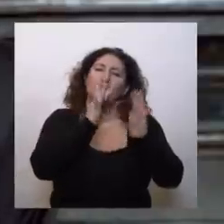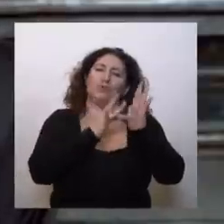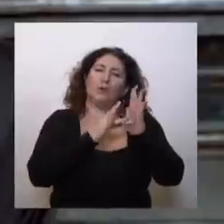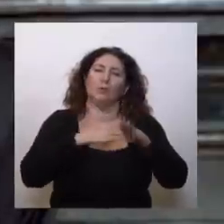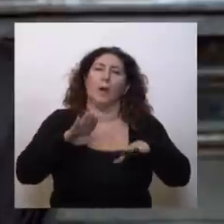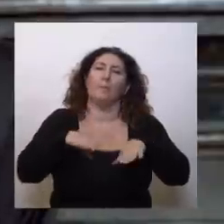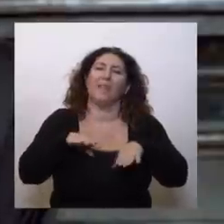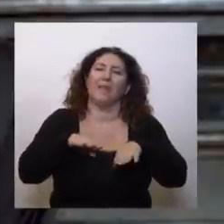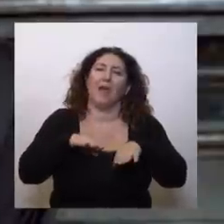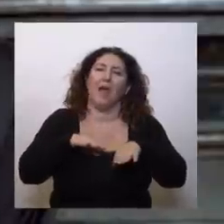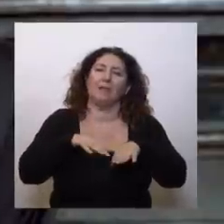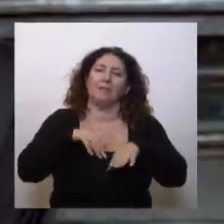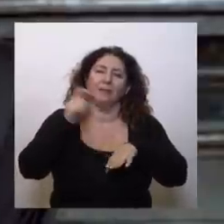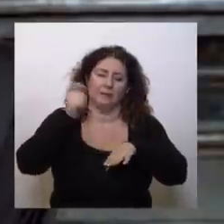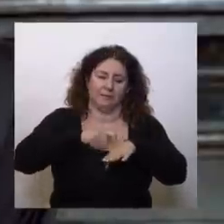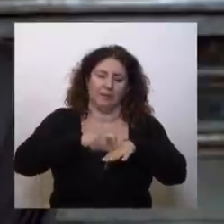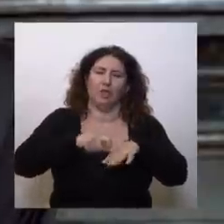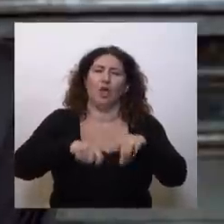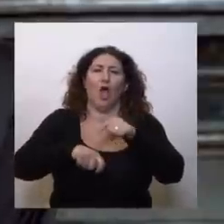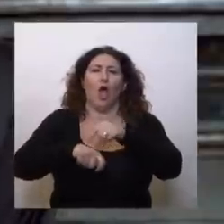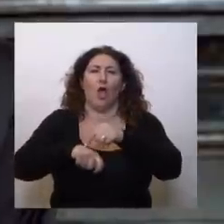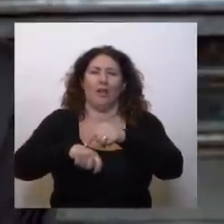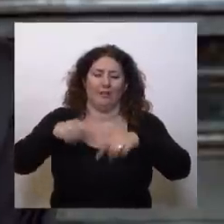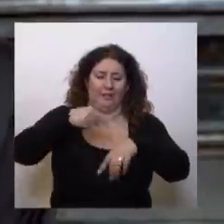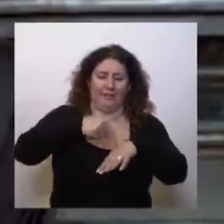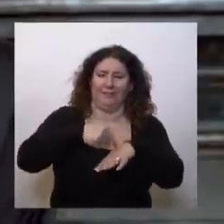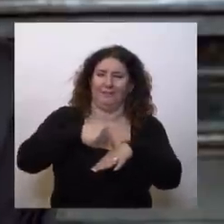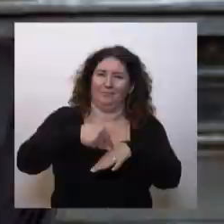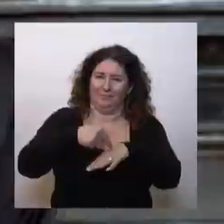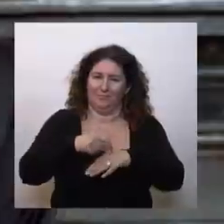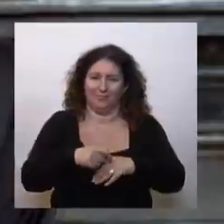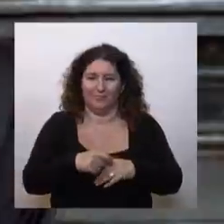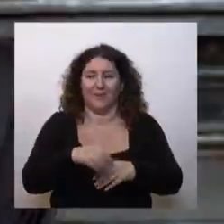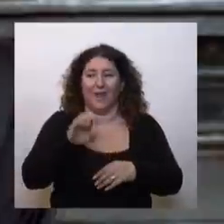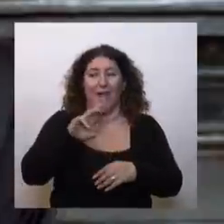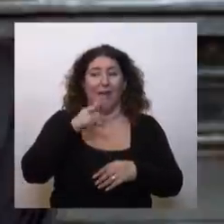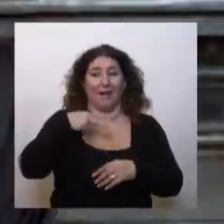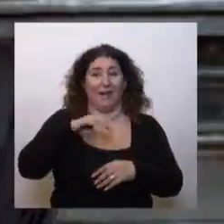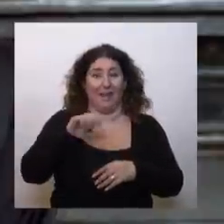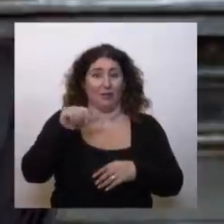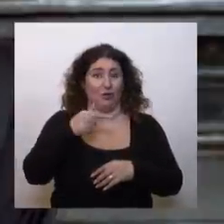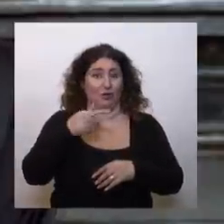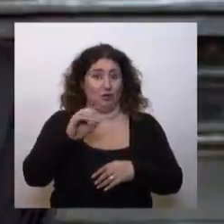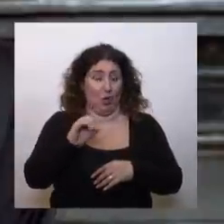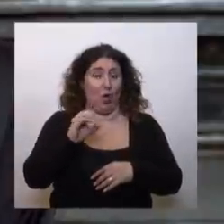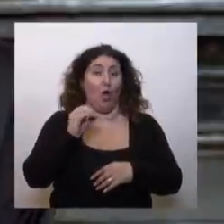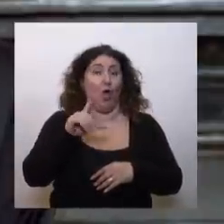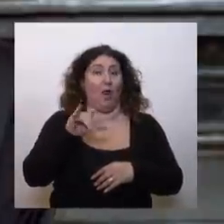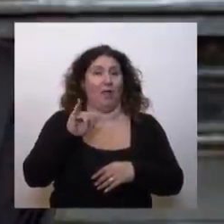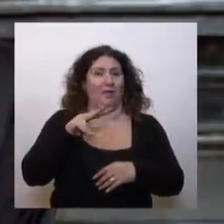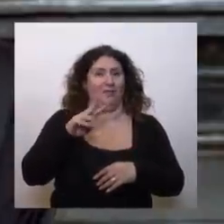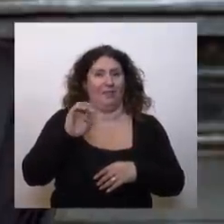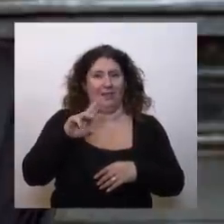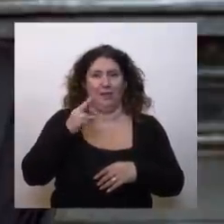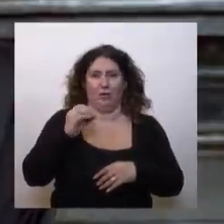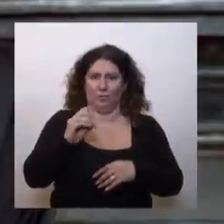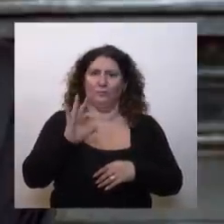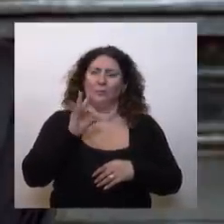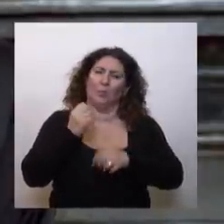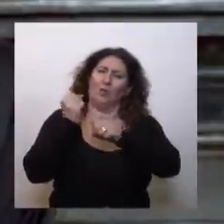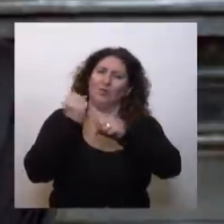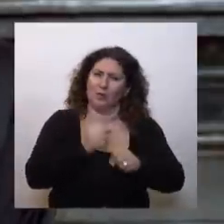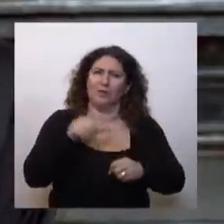questo segno della passione Ernesto Olivero, fondatore del SERMIG, l'Arsenale della Pace di